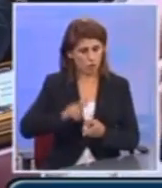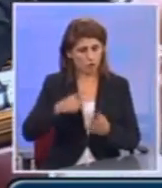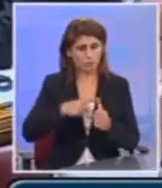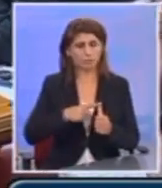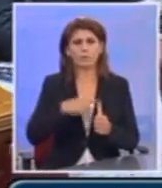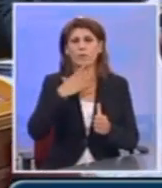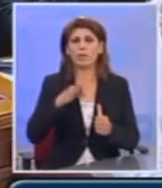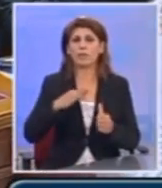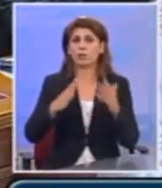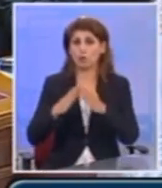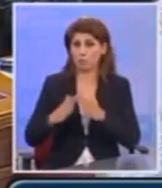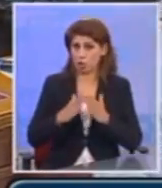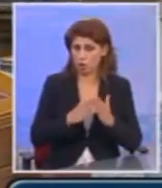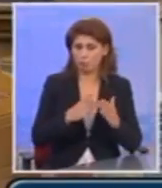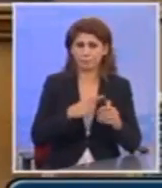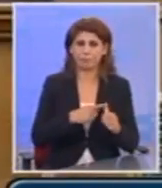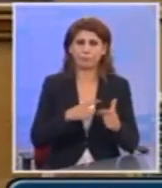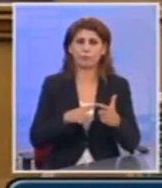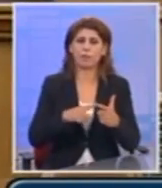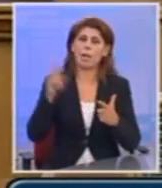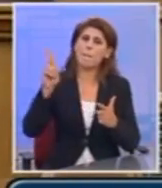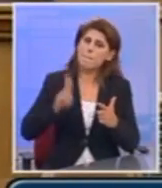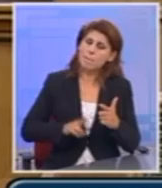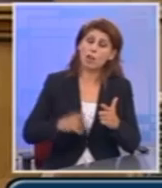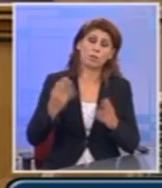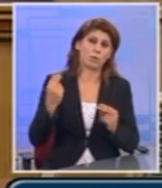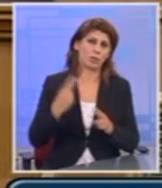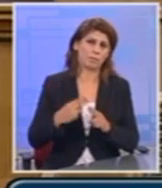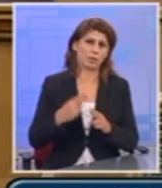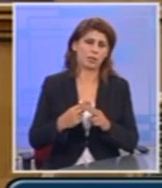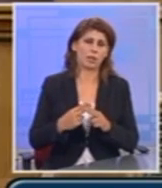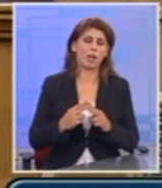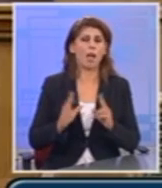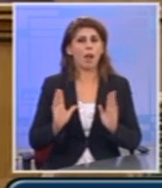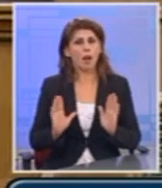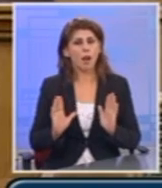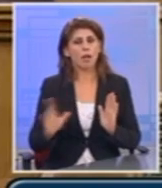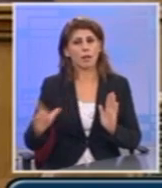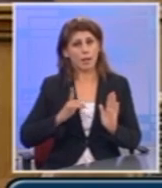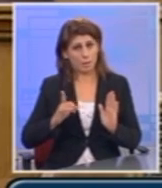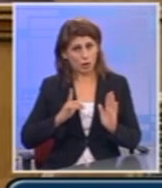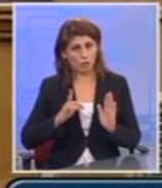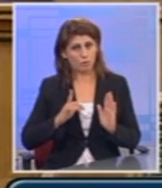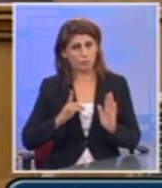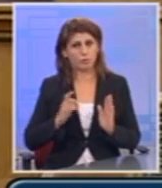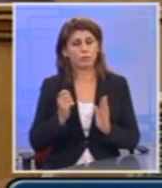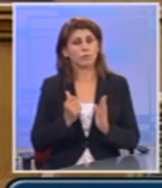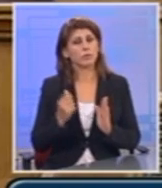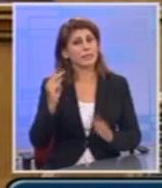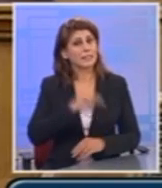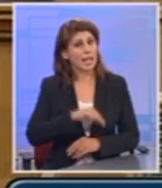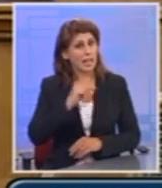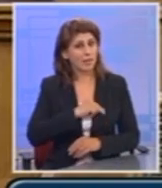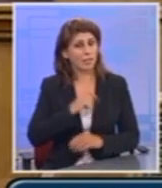δηλαδή των νοικοκυριών μειώνονται σημαντικά ωστόσο αναμενόμενα κέρδη από